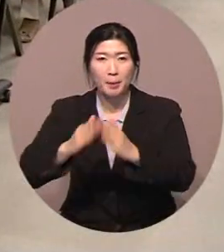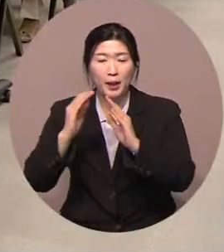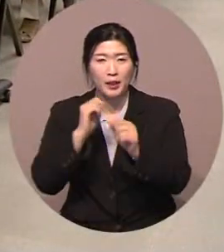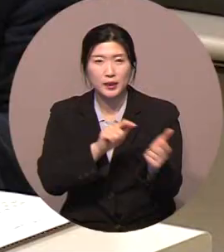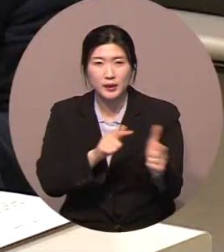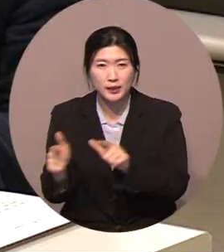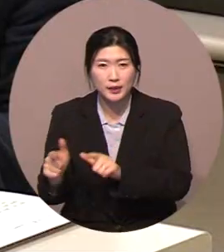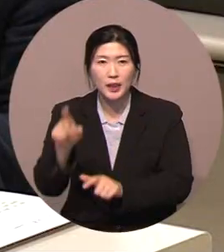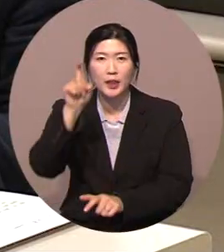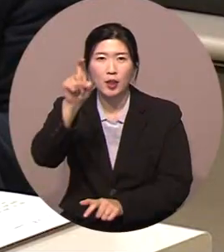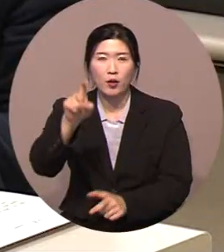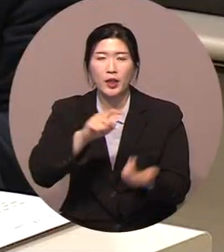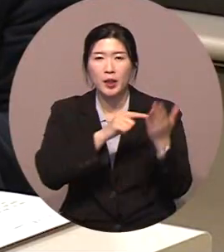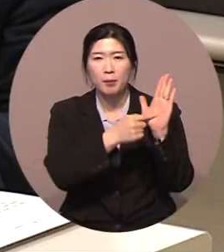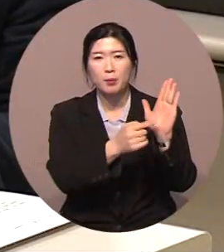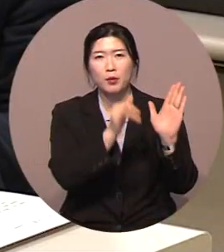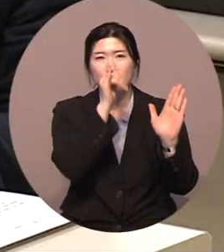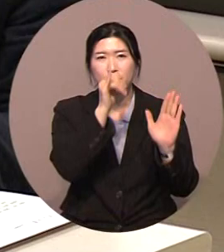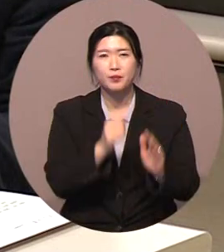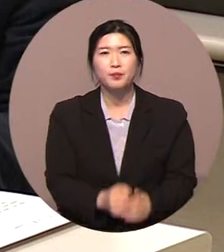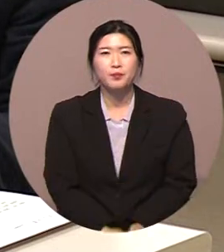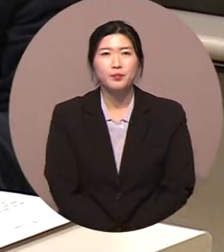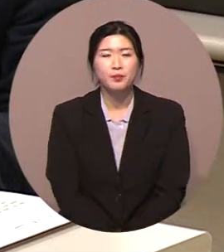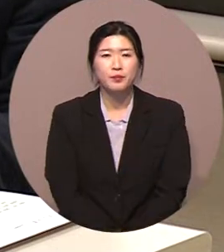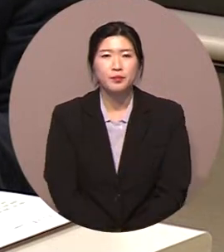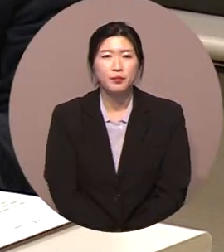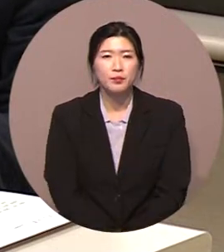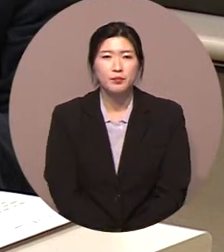10대 핵심 과제를 선정했습니다